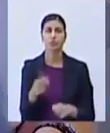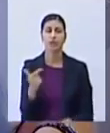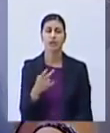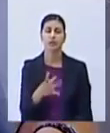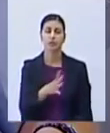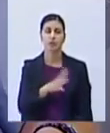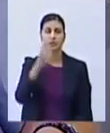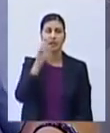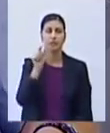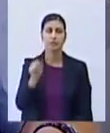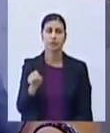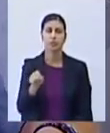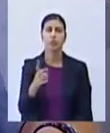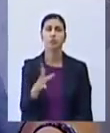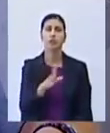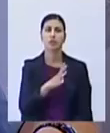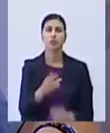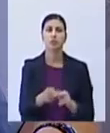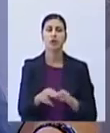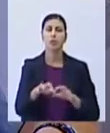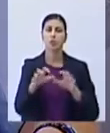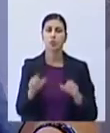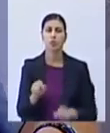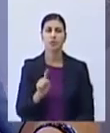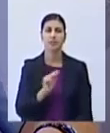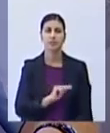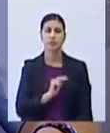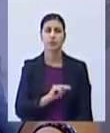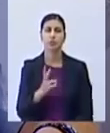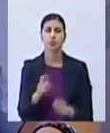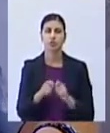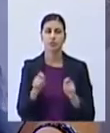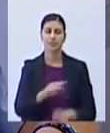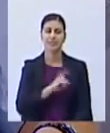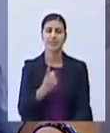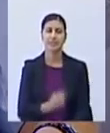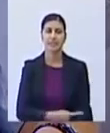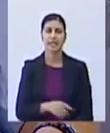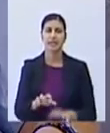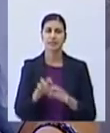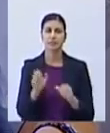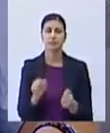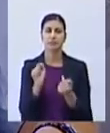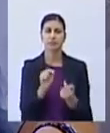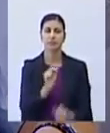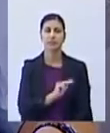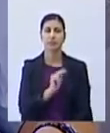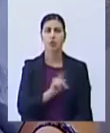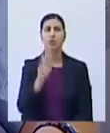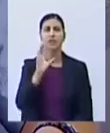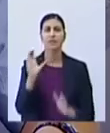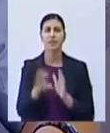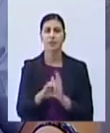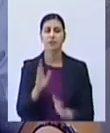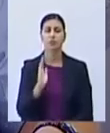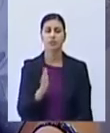იყოს სახელმწიფო და ამის გარანტი უნდა იყოს ის ანტიმონოპოლიური სამსახური, რომელიც უნდა შეიქმნას ძლიერი. ძლიერი ანტიმონოპოლიური სამსახური, რომელიც დაკვირდებარებული